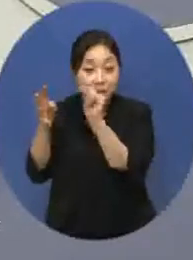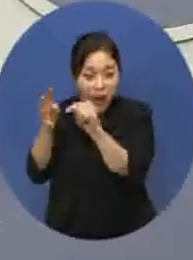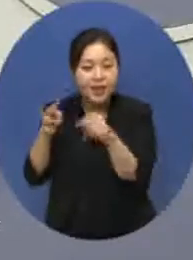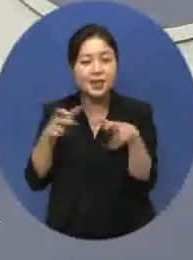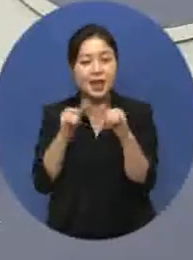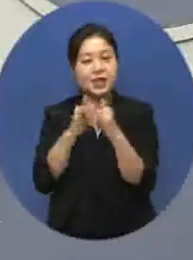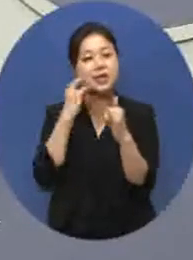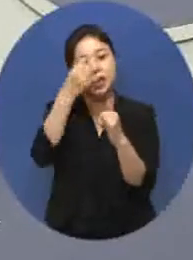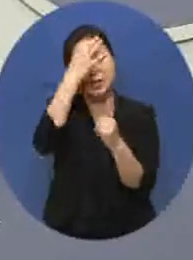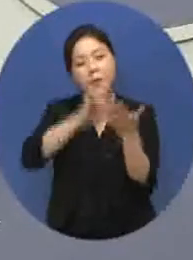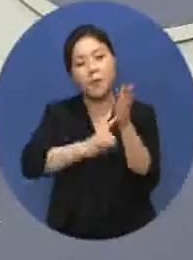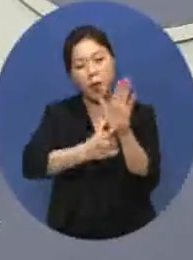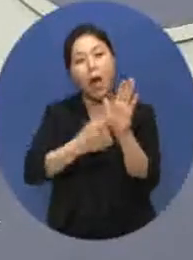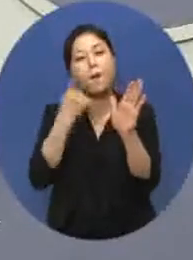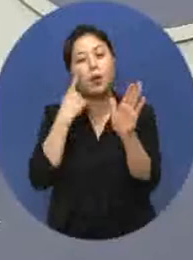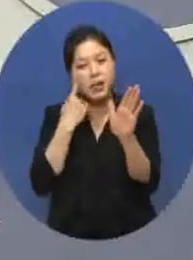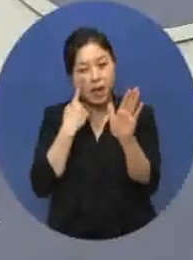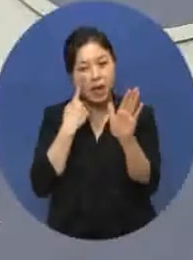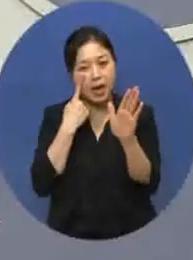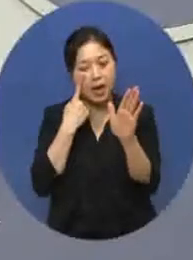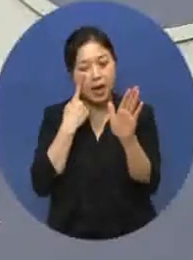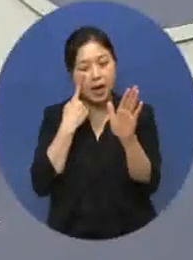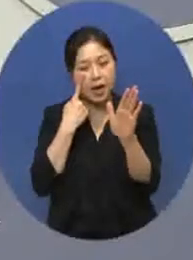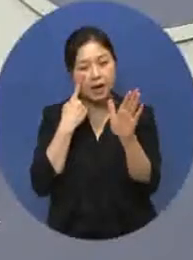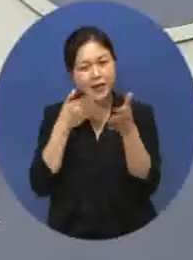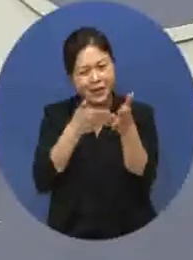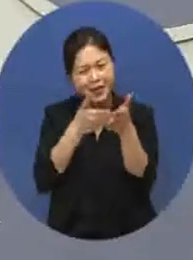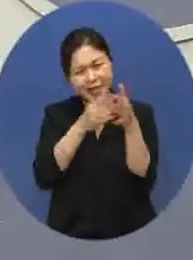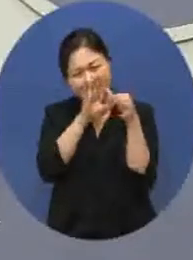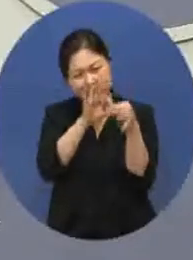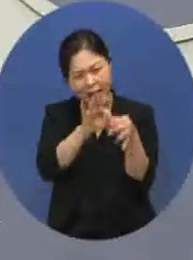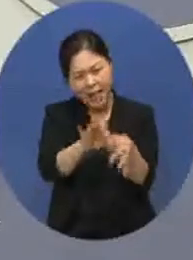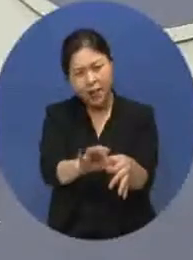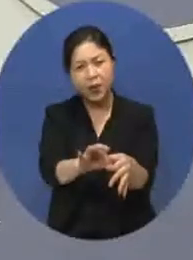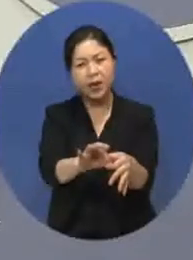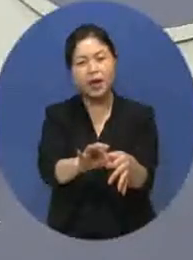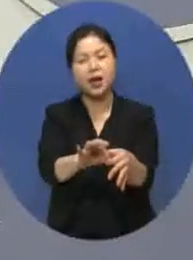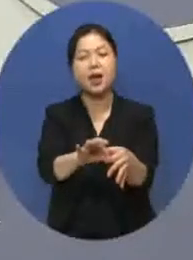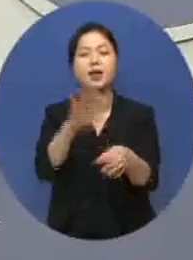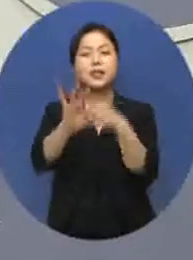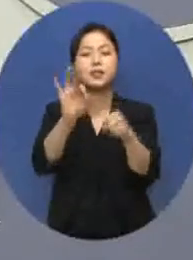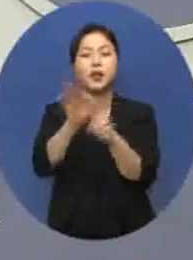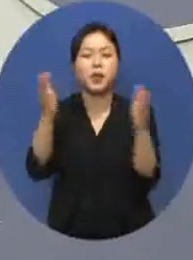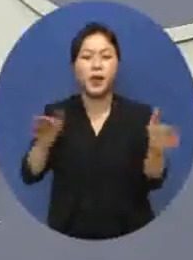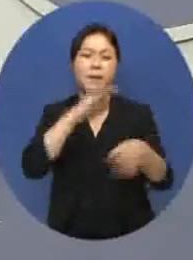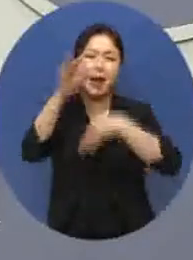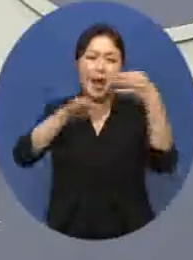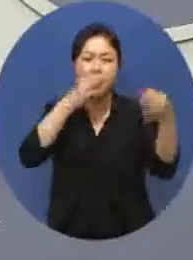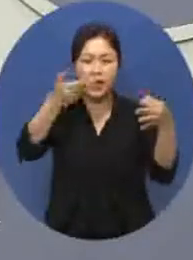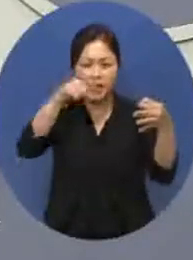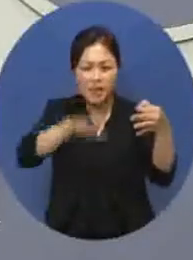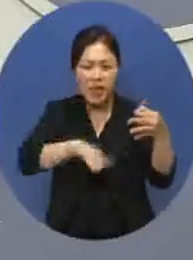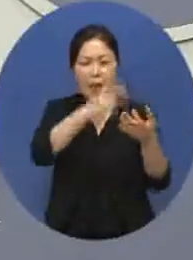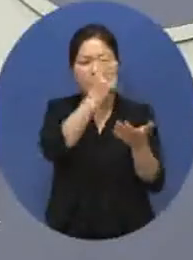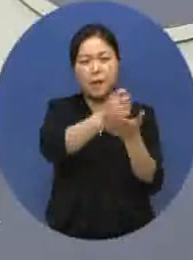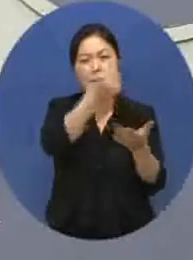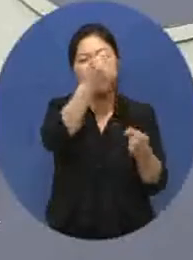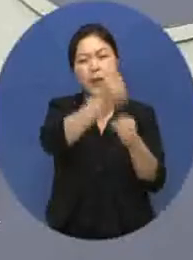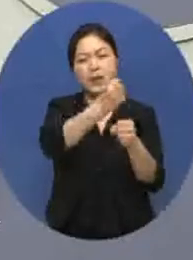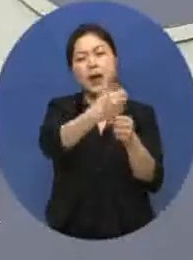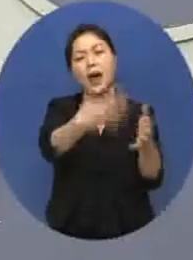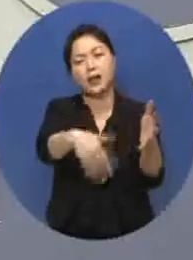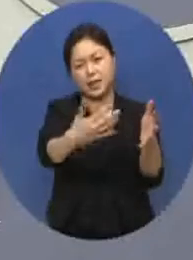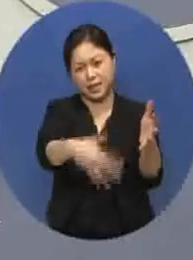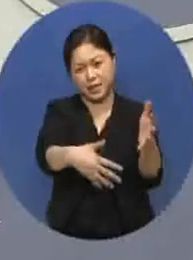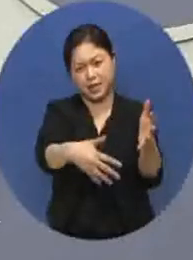올리자, 이렇게 했었는데, 10년 동안 제가 계속 외치고 다녔는데, 아직 법은 만들지는 못했었는데,